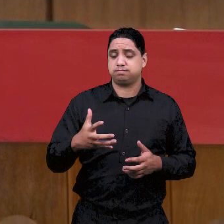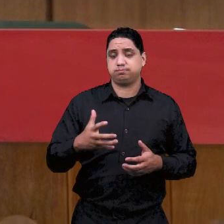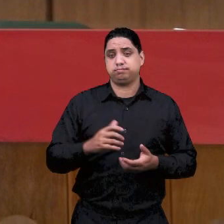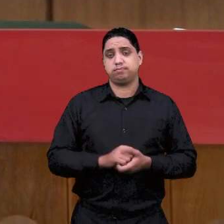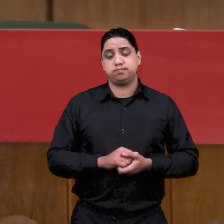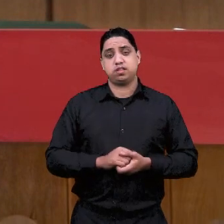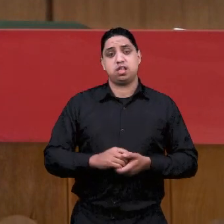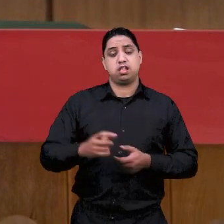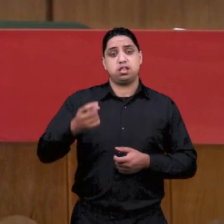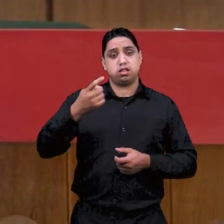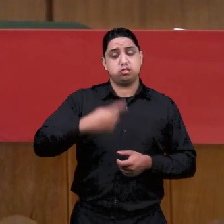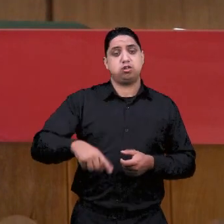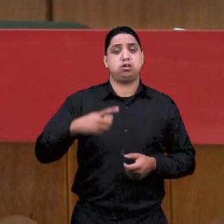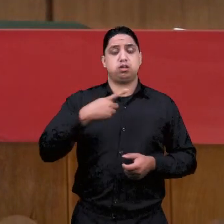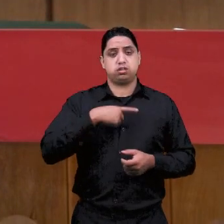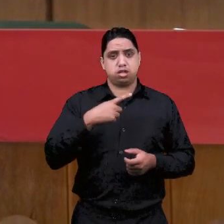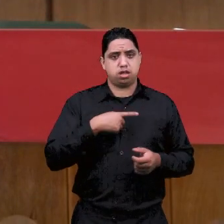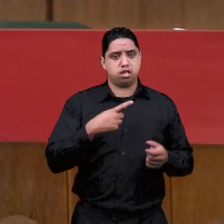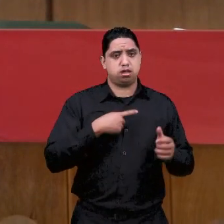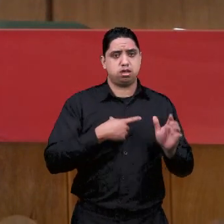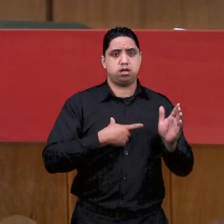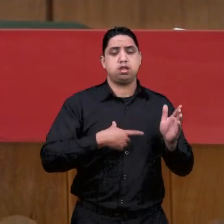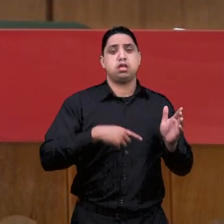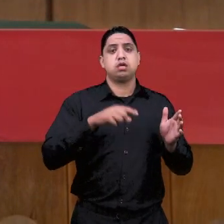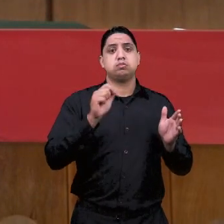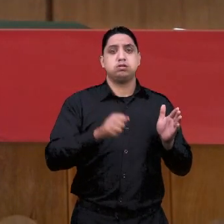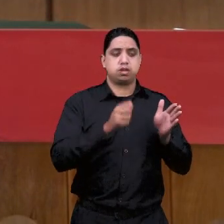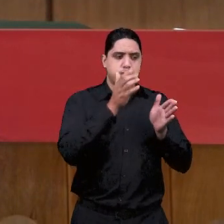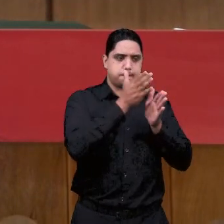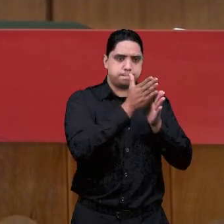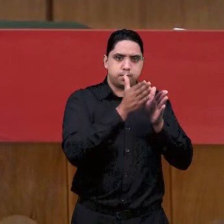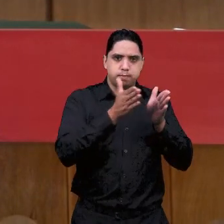Nous avons une séquence prophétique